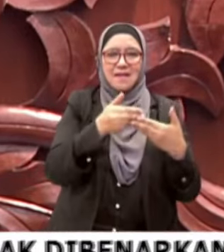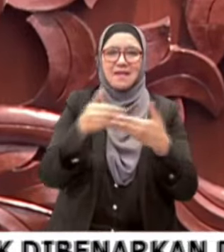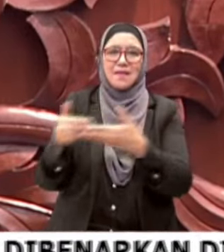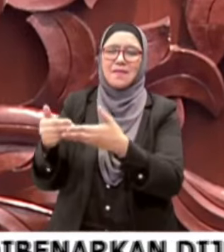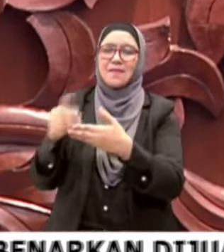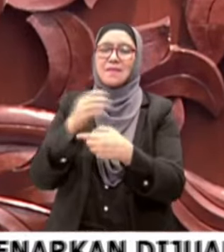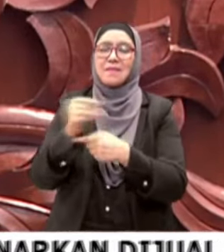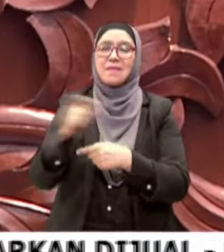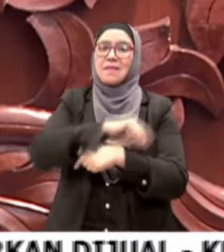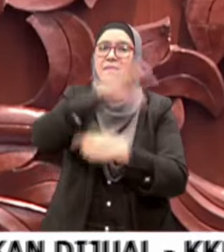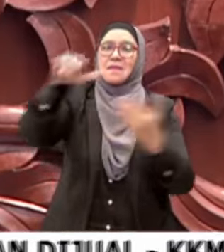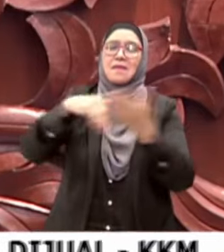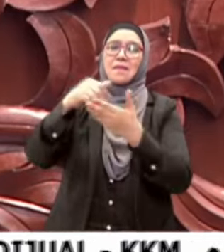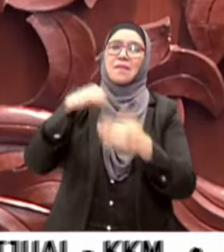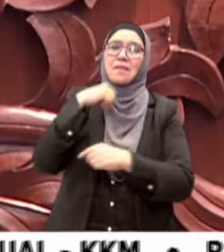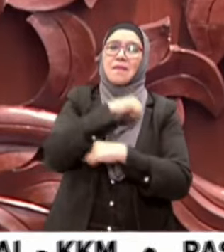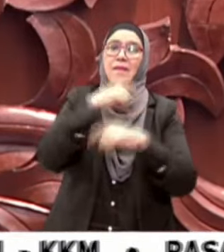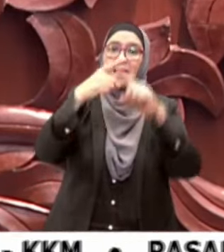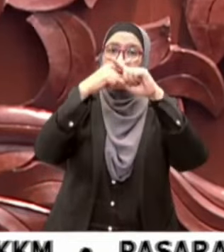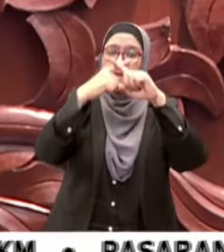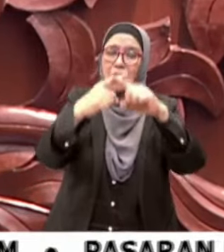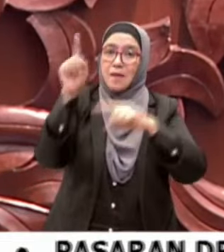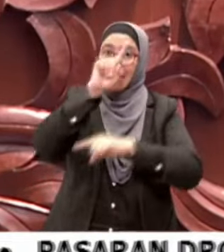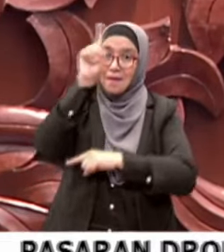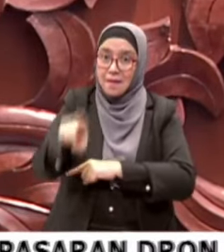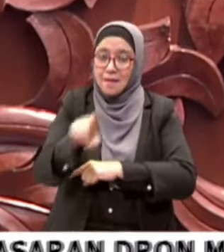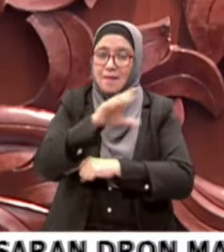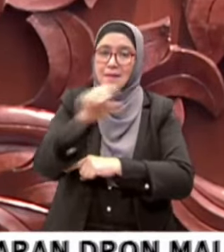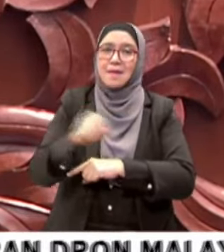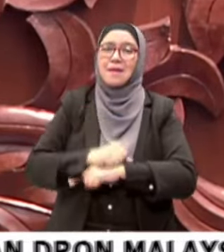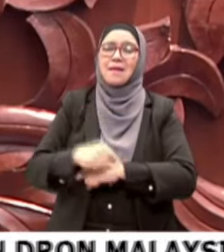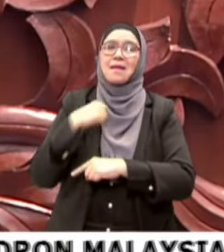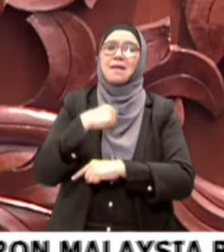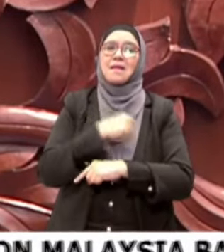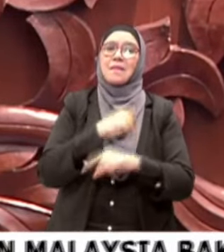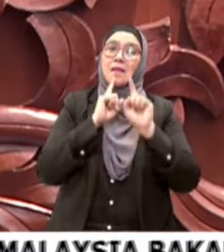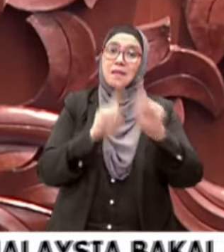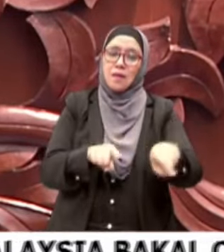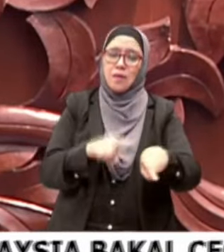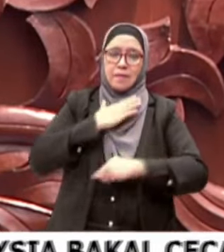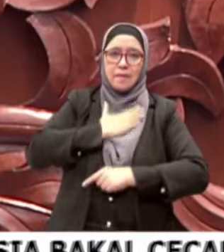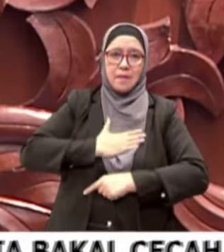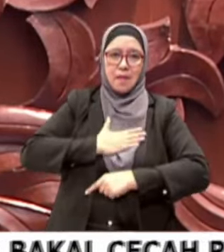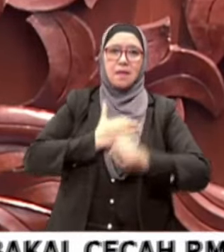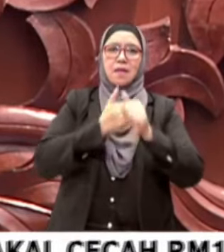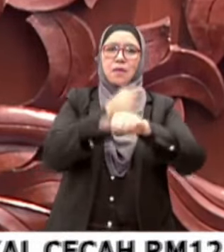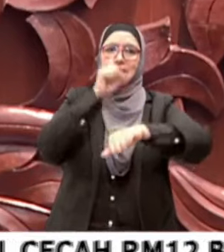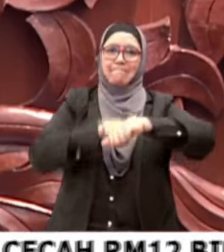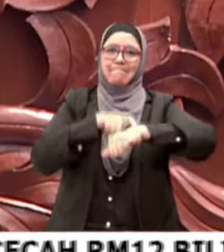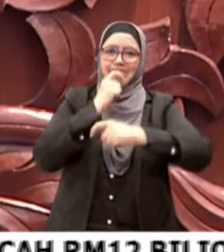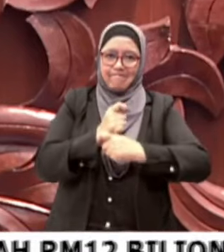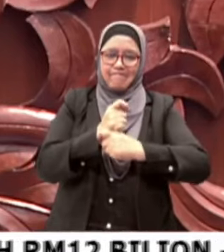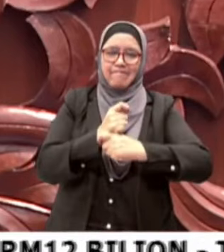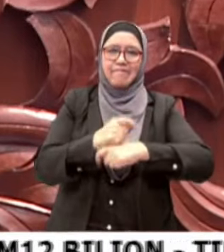dan anggota peta peran Jawa perlu pengikut masa yang ditetapkan kita ada timer kita pelaksanaan